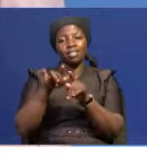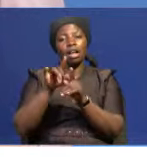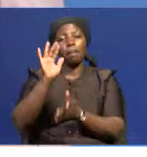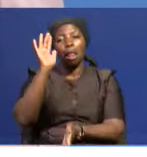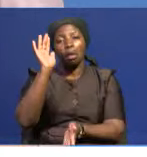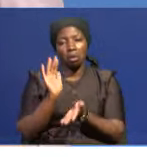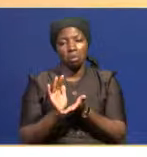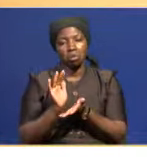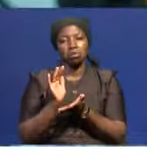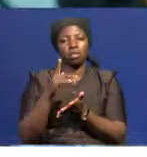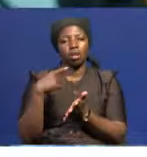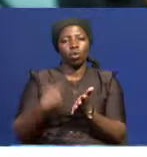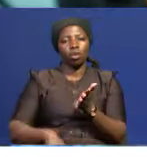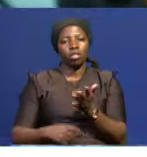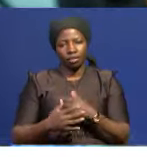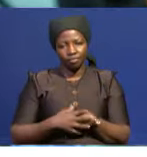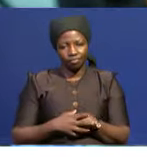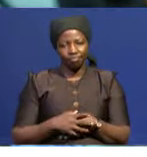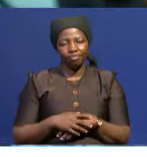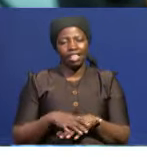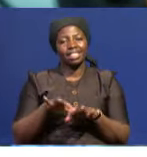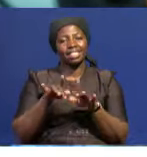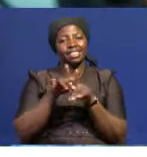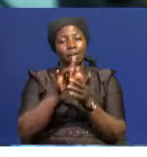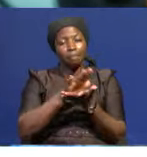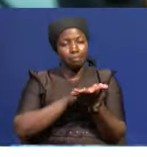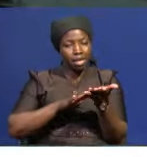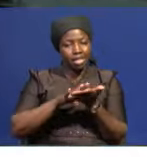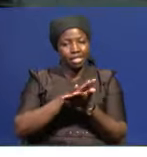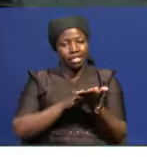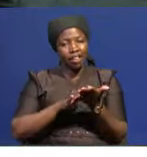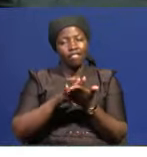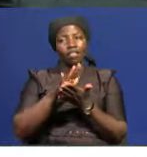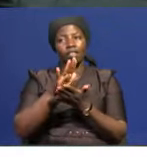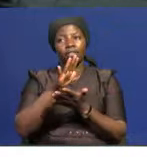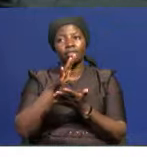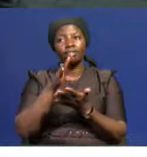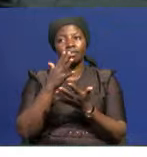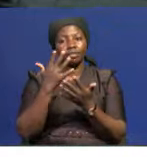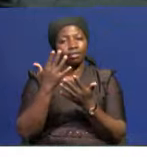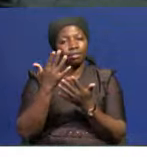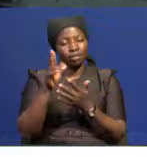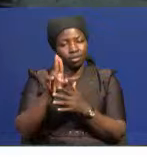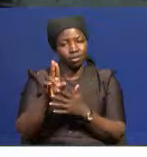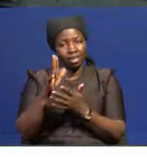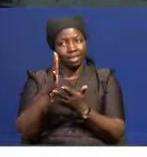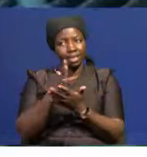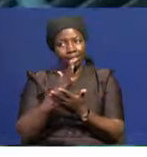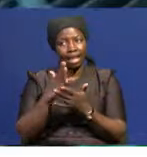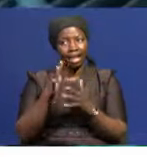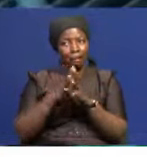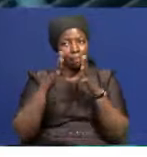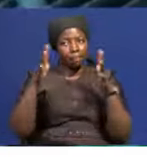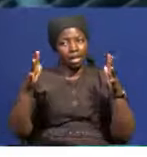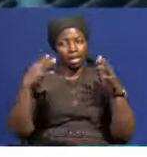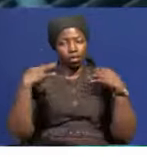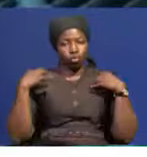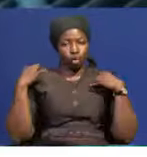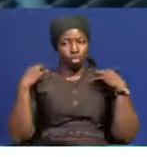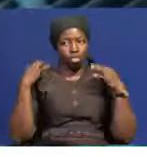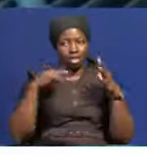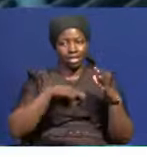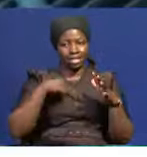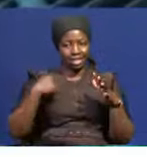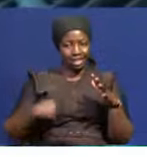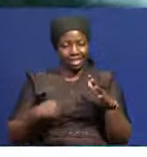kupunguza harama. Kama msingi wa sekta ya bidhaa za matumizi, viwanda vikubwa vya nguo na vitambaa nchini